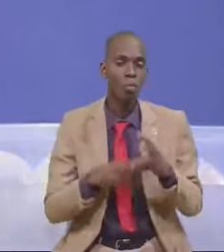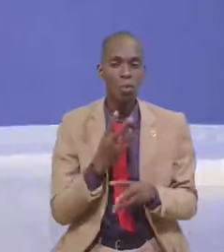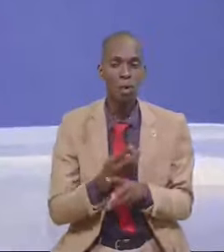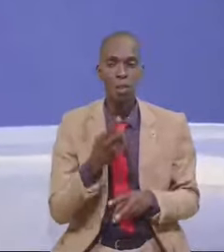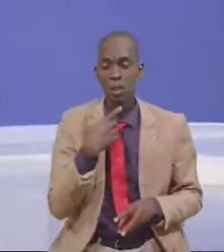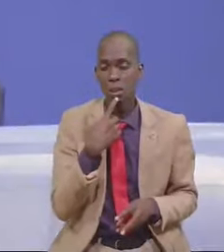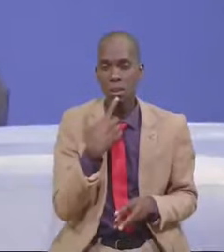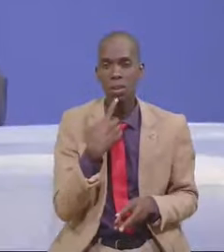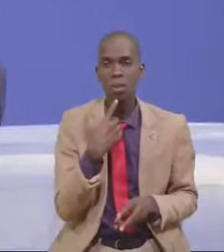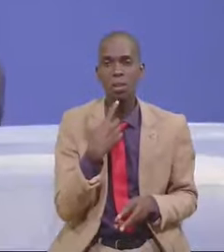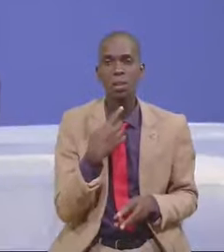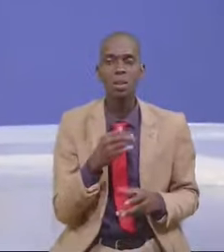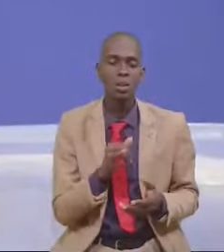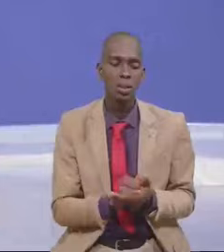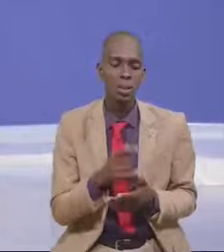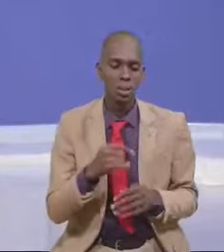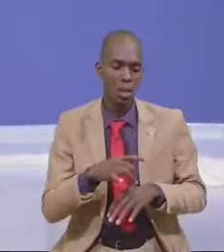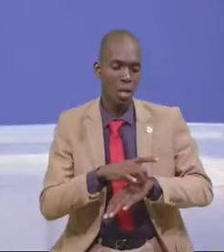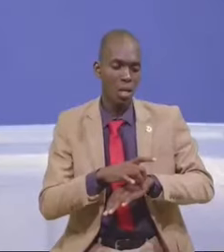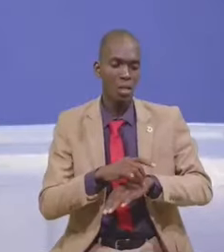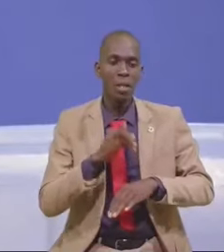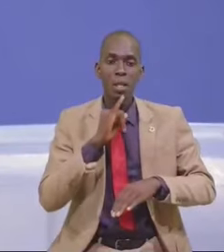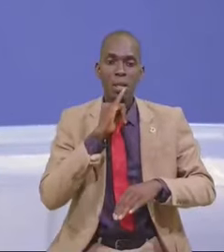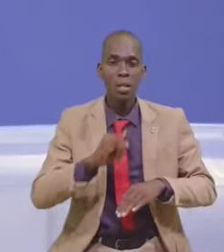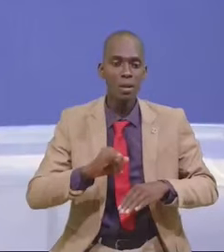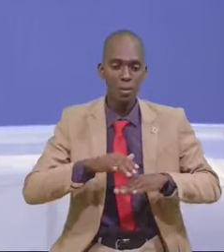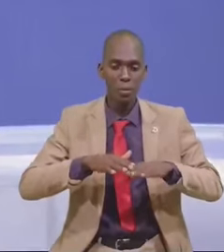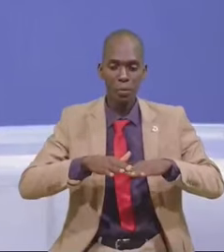Les gens du monde avaient l'habitude de dire que la terre est plate.